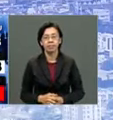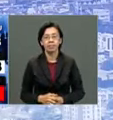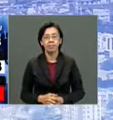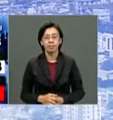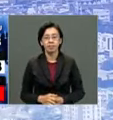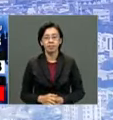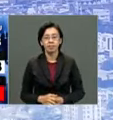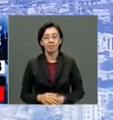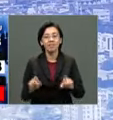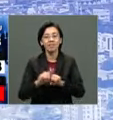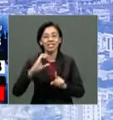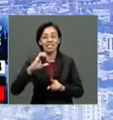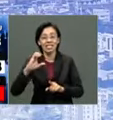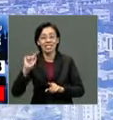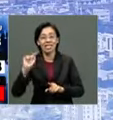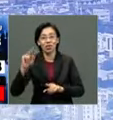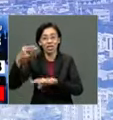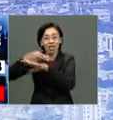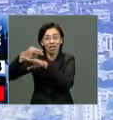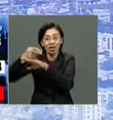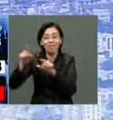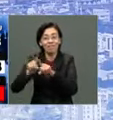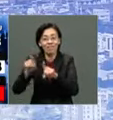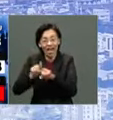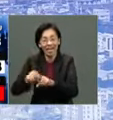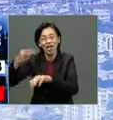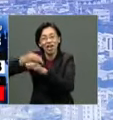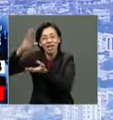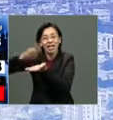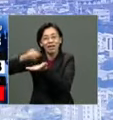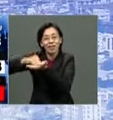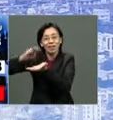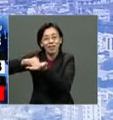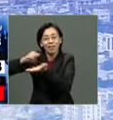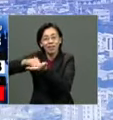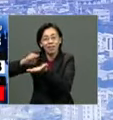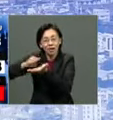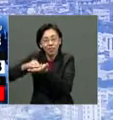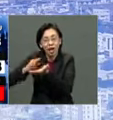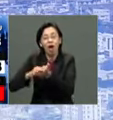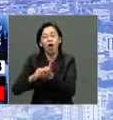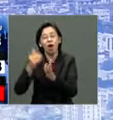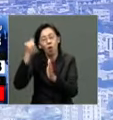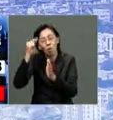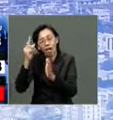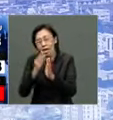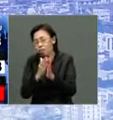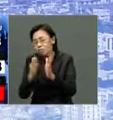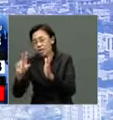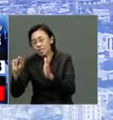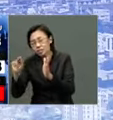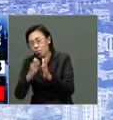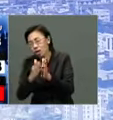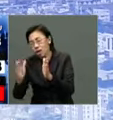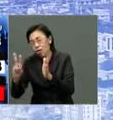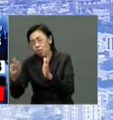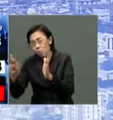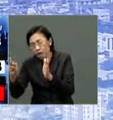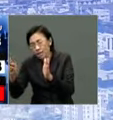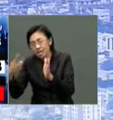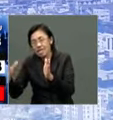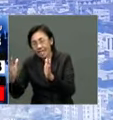มี CCTV มีกล้องถ่ายนะครับชุดข้อมูลต่างๆเหล่านั้นก็อยู่ประมาณนี้แหละครับ30วัน60วันแล้วก็ถูกลบไปนะครับซึ่ง